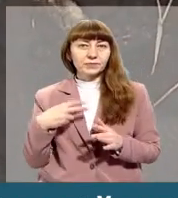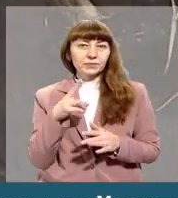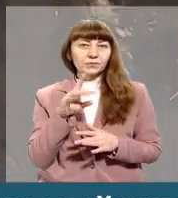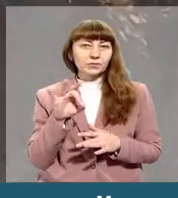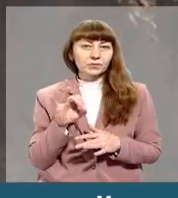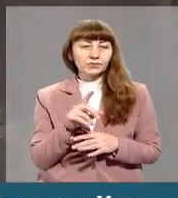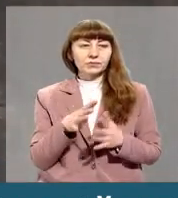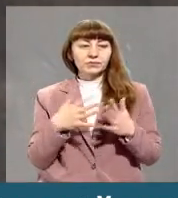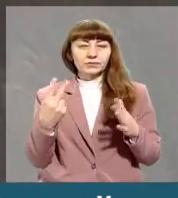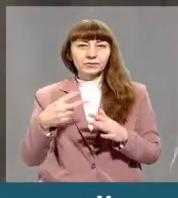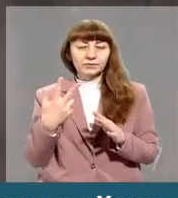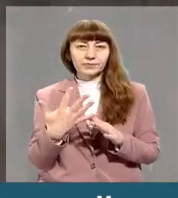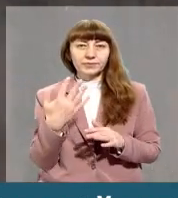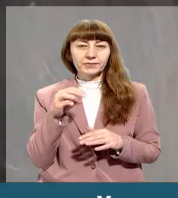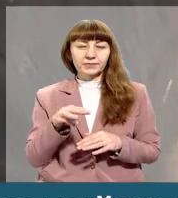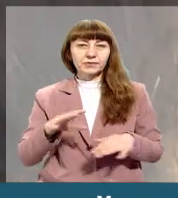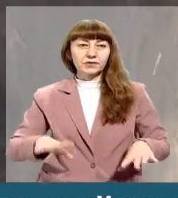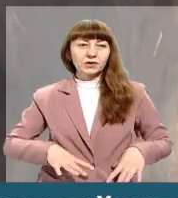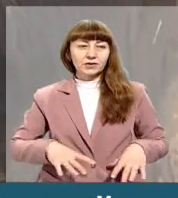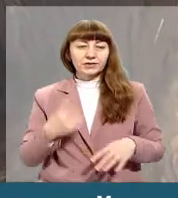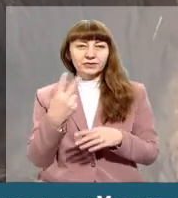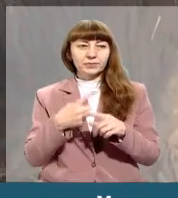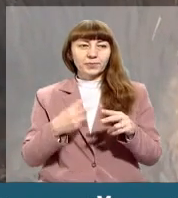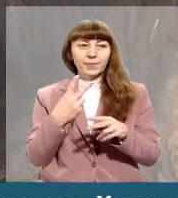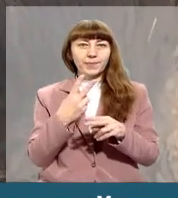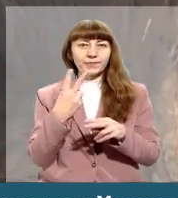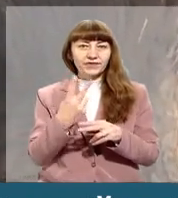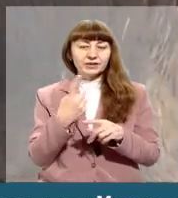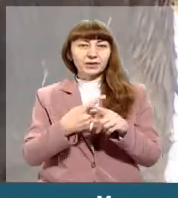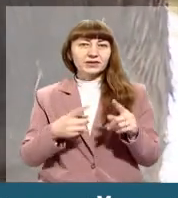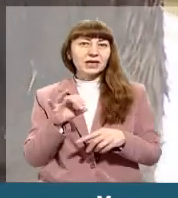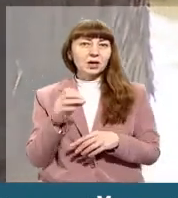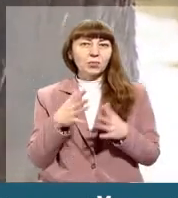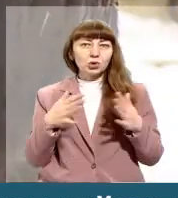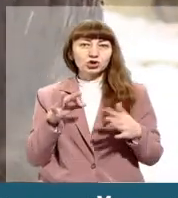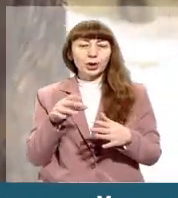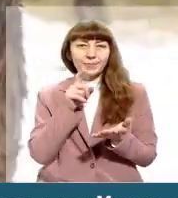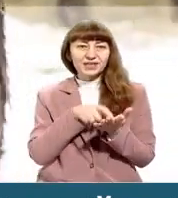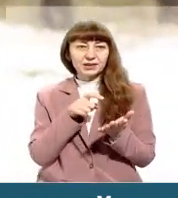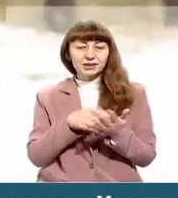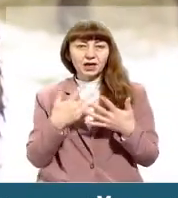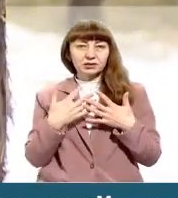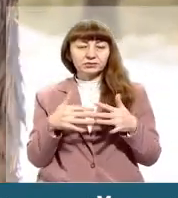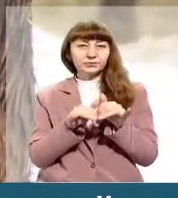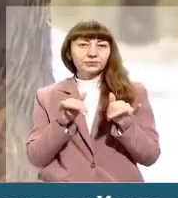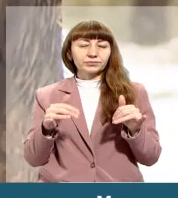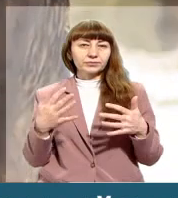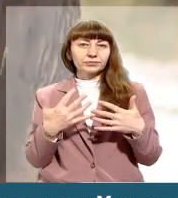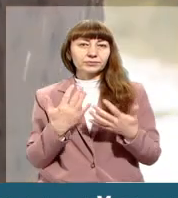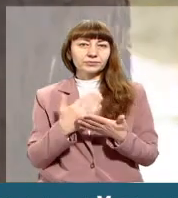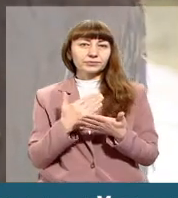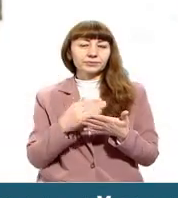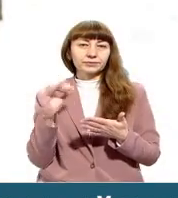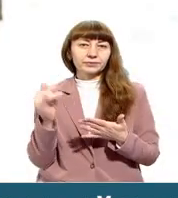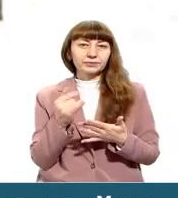коз, более 25 тысяч лошадей, 2,5 раза больше птиц. В районе активно развивается программа «Сабага», финансовые